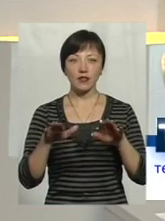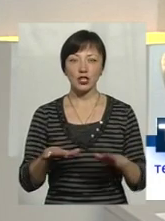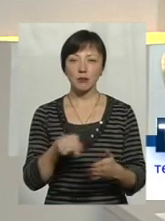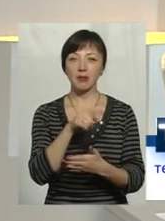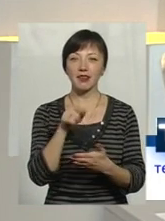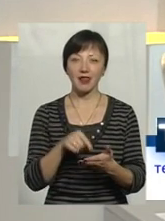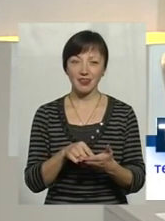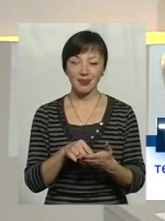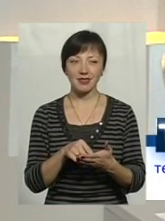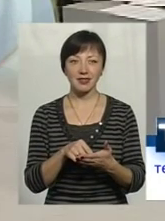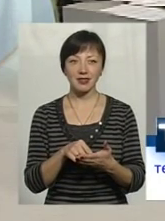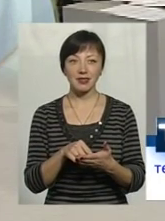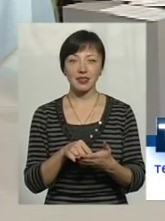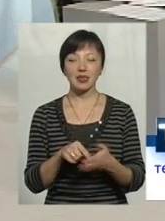питання